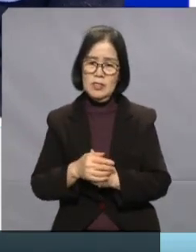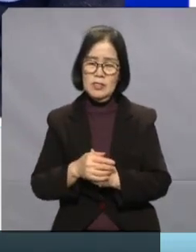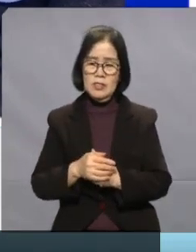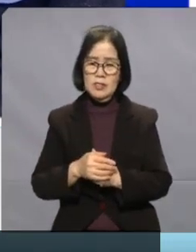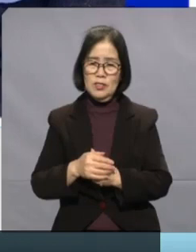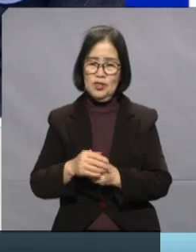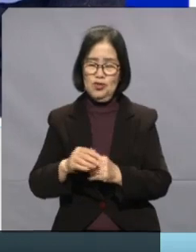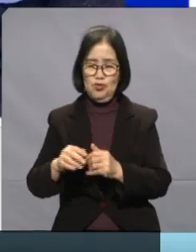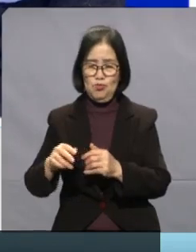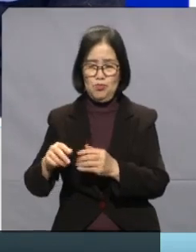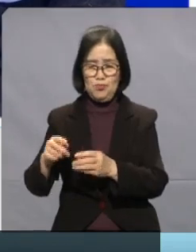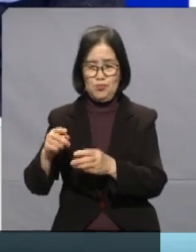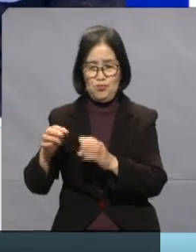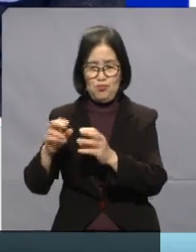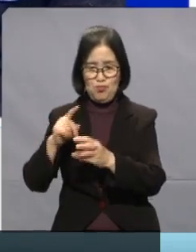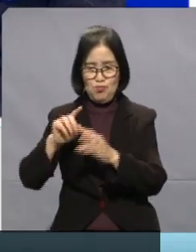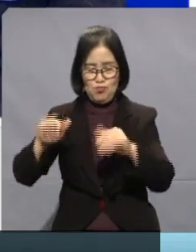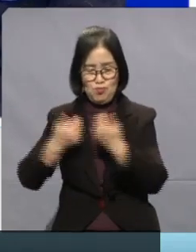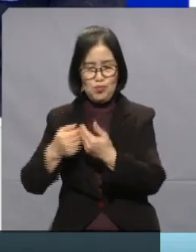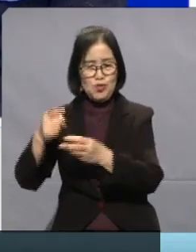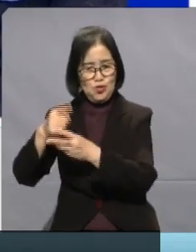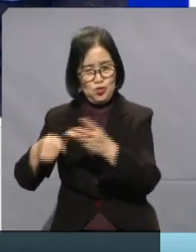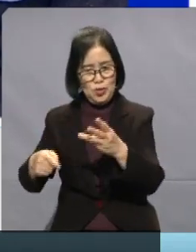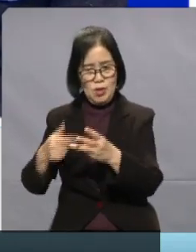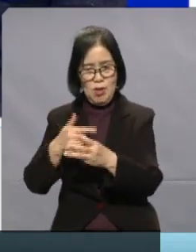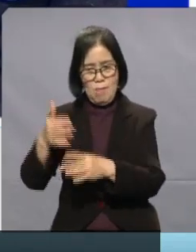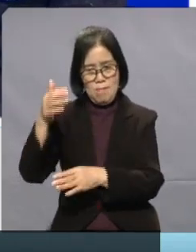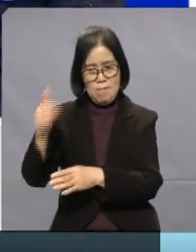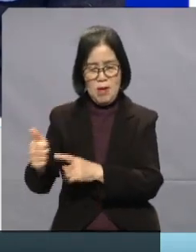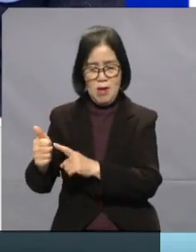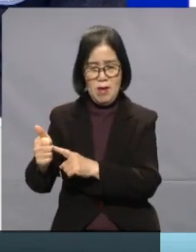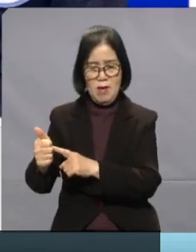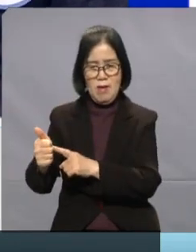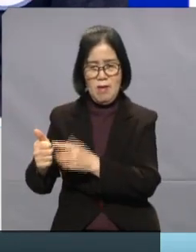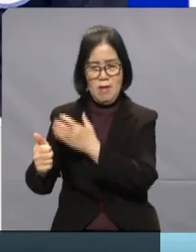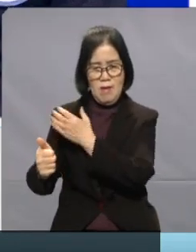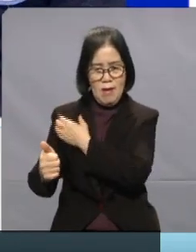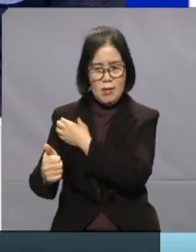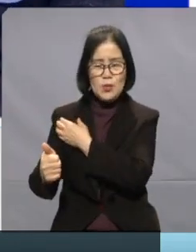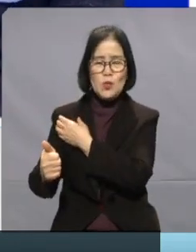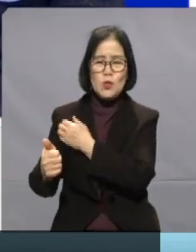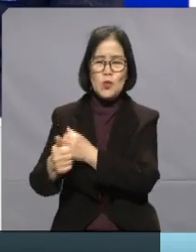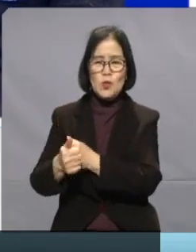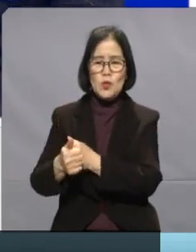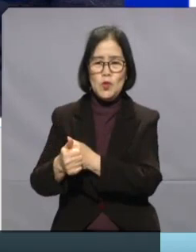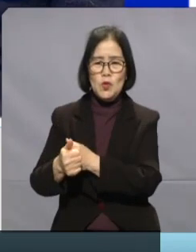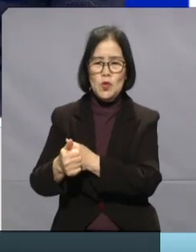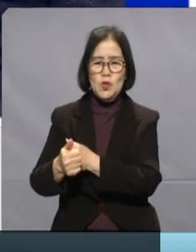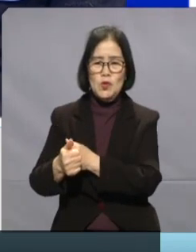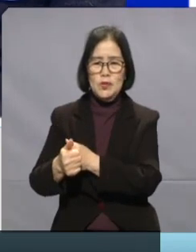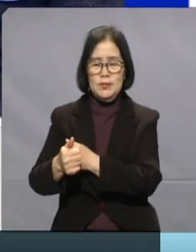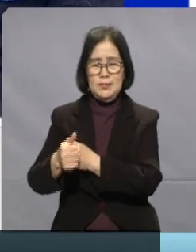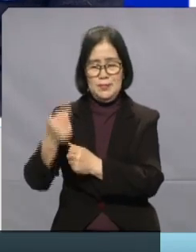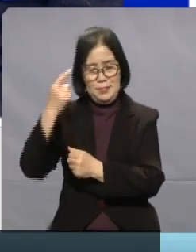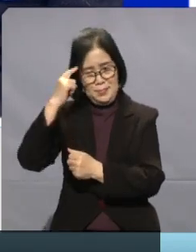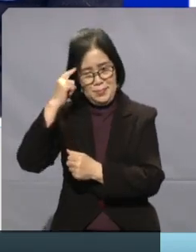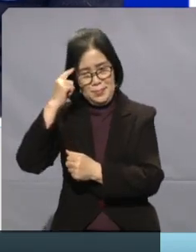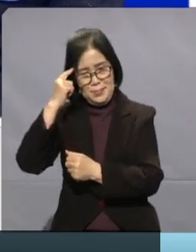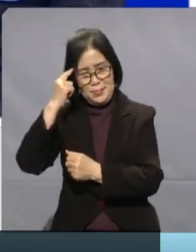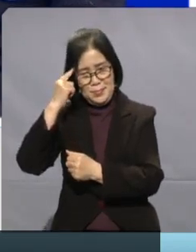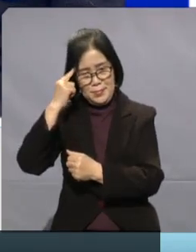어떤 비윤의 좌장격으로써 그 판 큰 판에서 뭔가 소위 뭐 조자룡이 그 헝클 쓰듯이